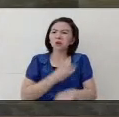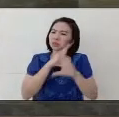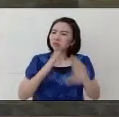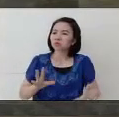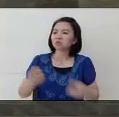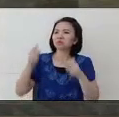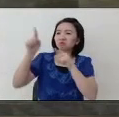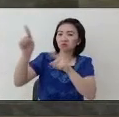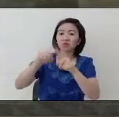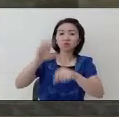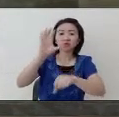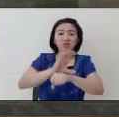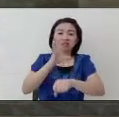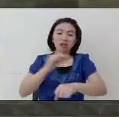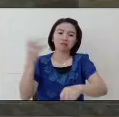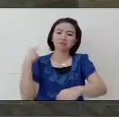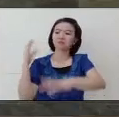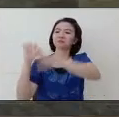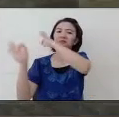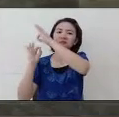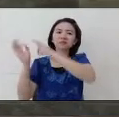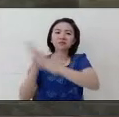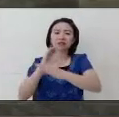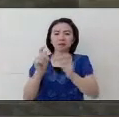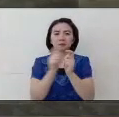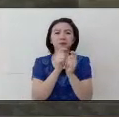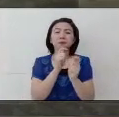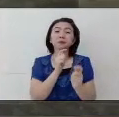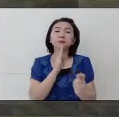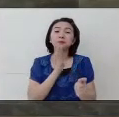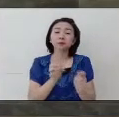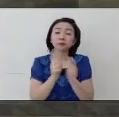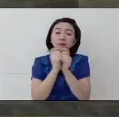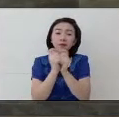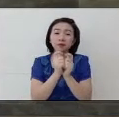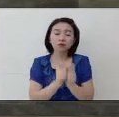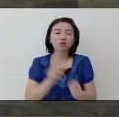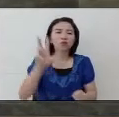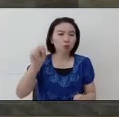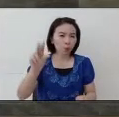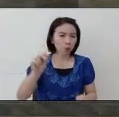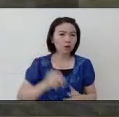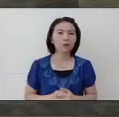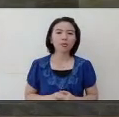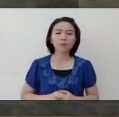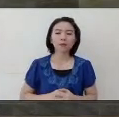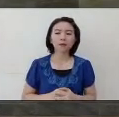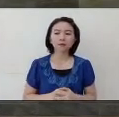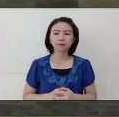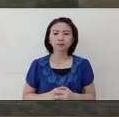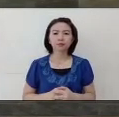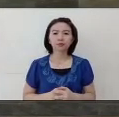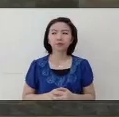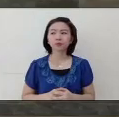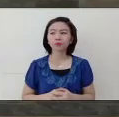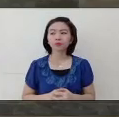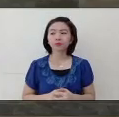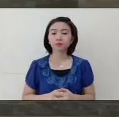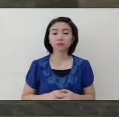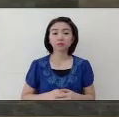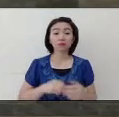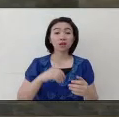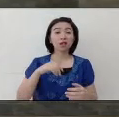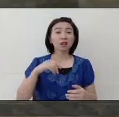magsama-sama tayo. No? No. You understand, maraming mga lumalago ngayon na nasa bahay. Alam niyo kung bakit? Walang nakikialam sa inyo after the